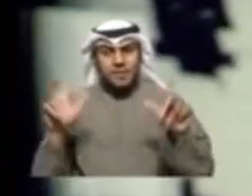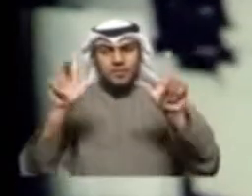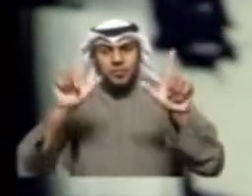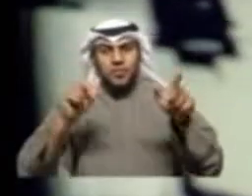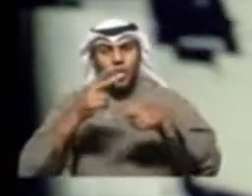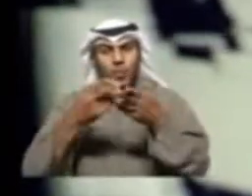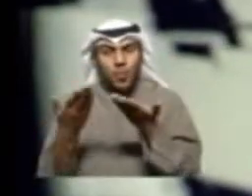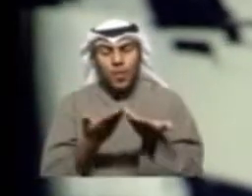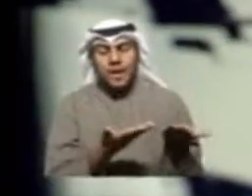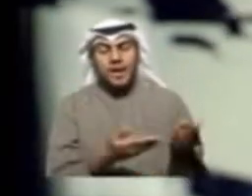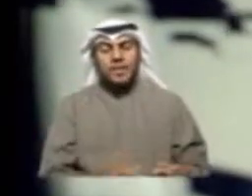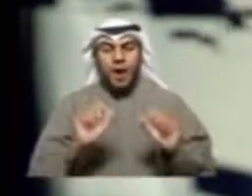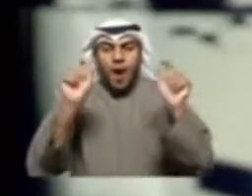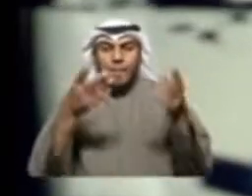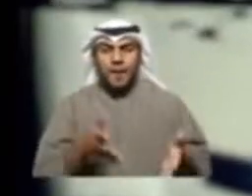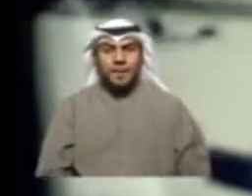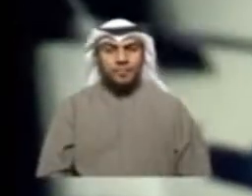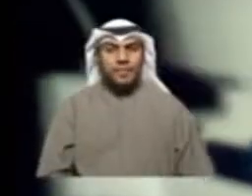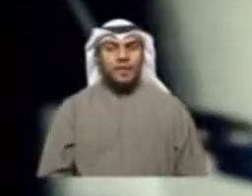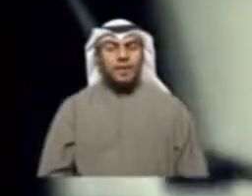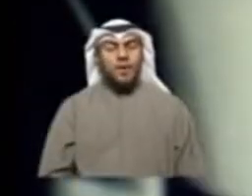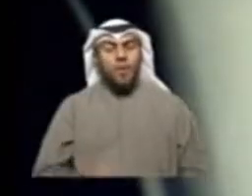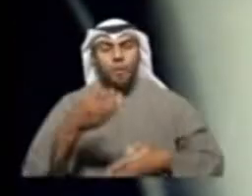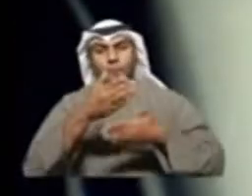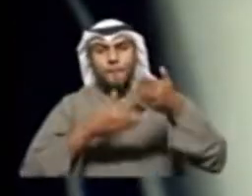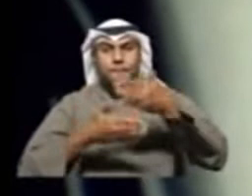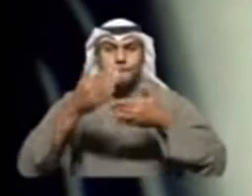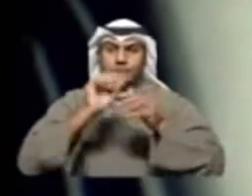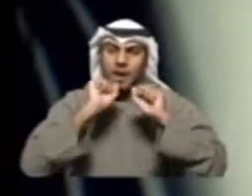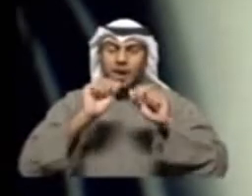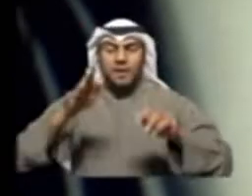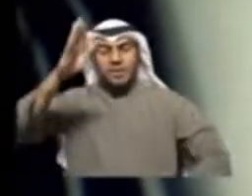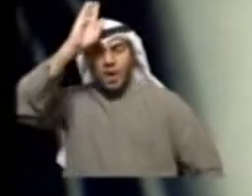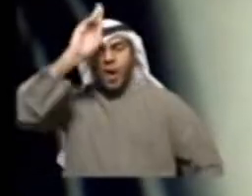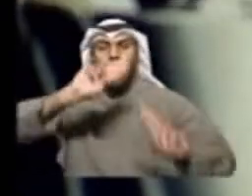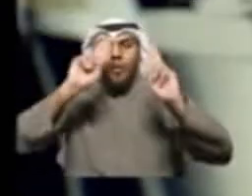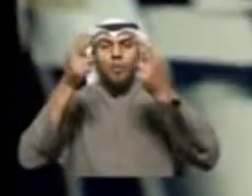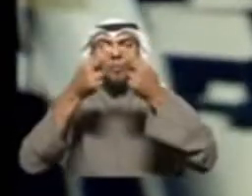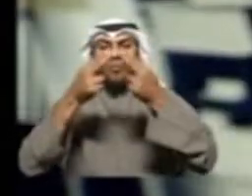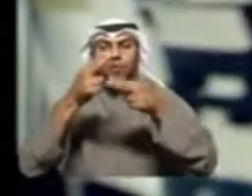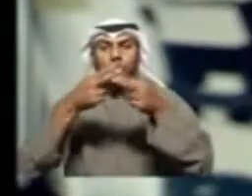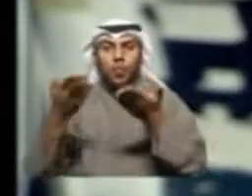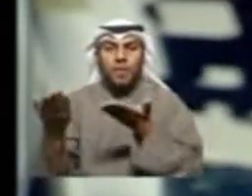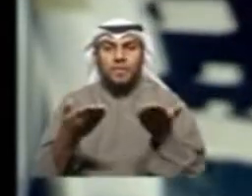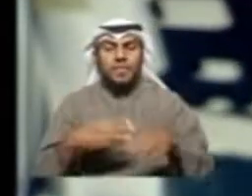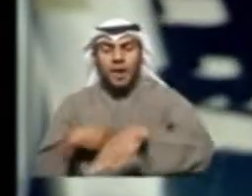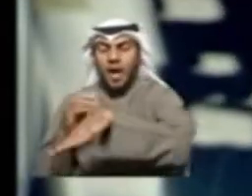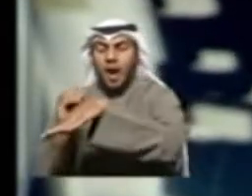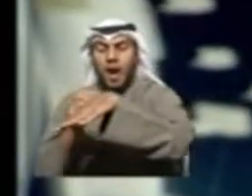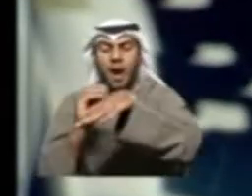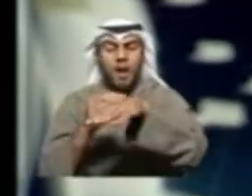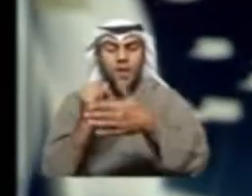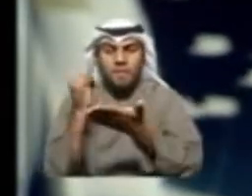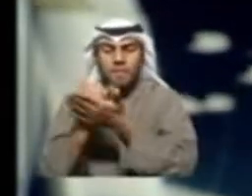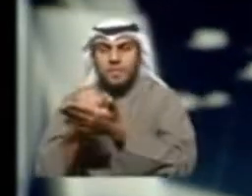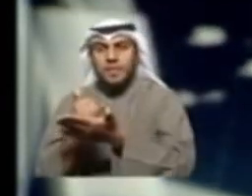إعمار العراق. دبلوماسية سمو أمير البلاد حفظه الله ورعاه استطاعت أن تحشد العالم للمشاركة